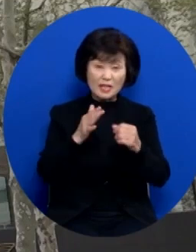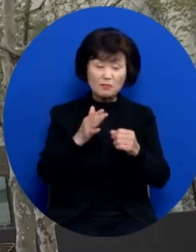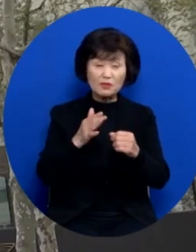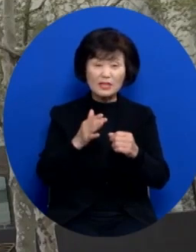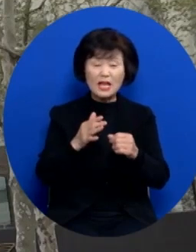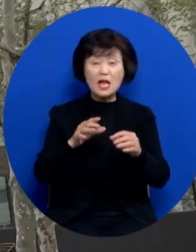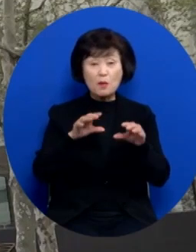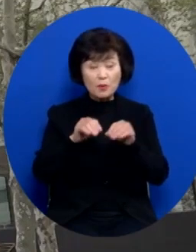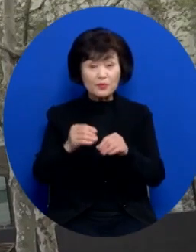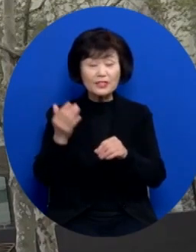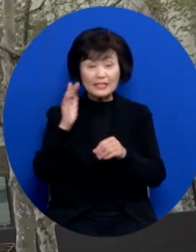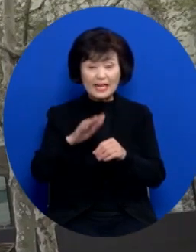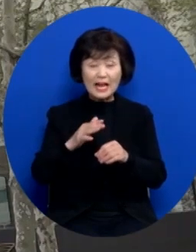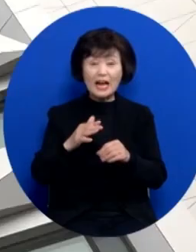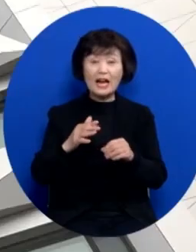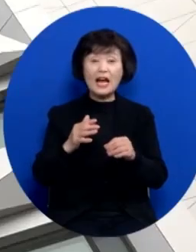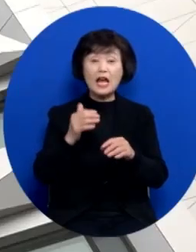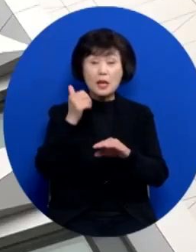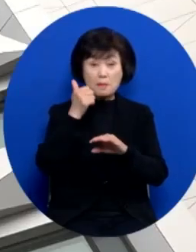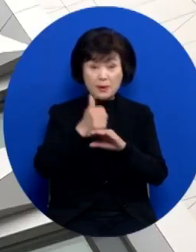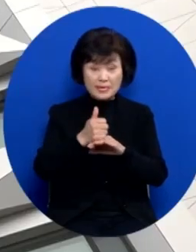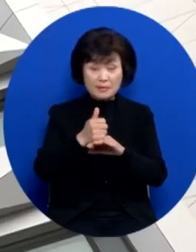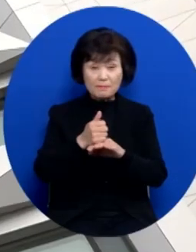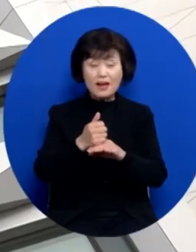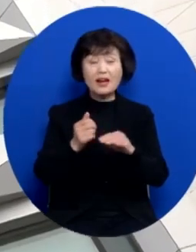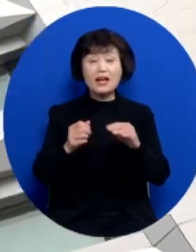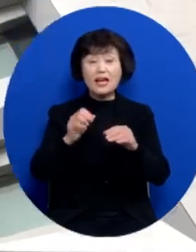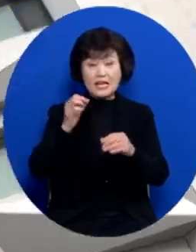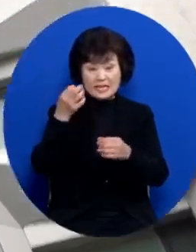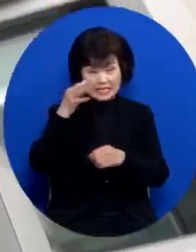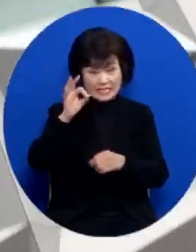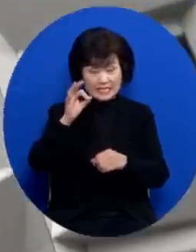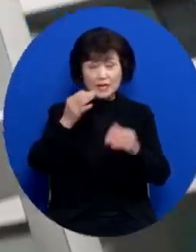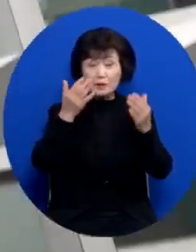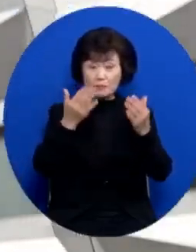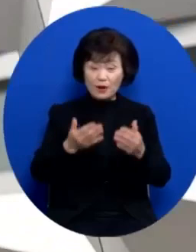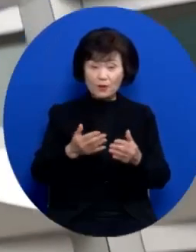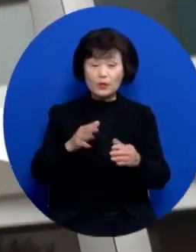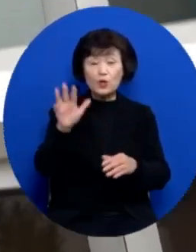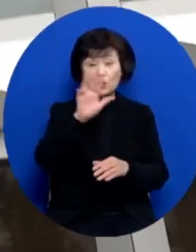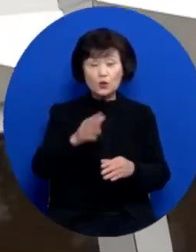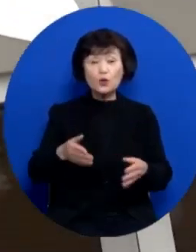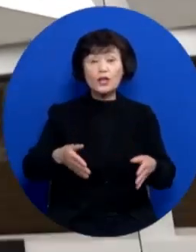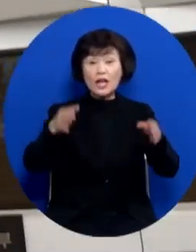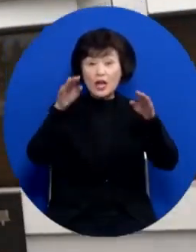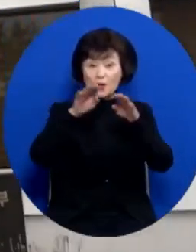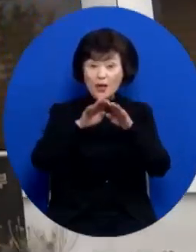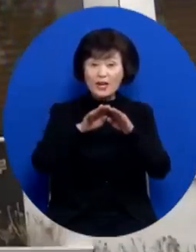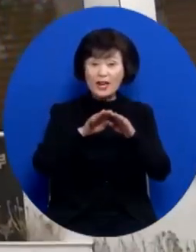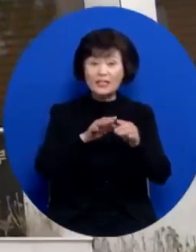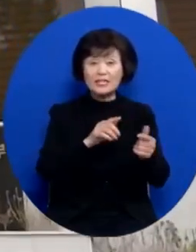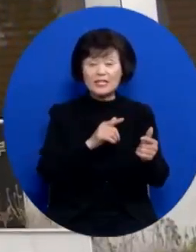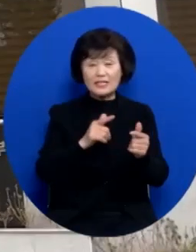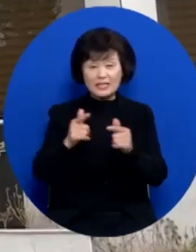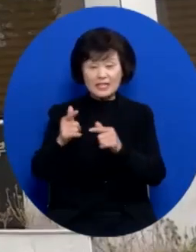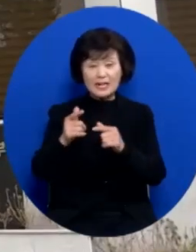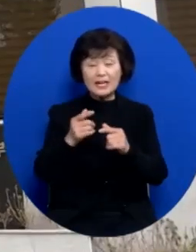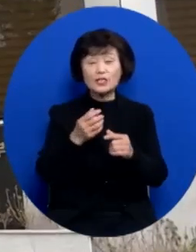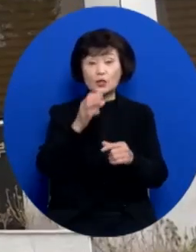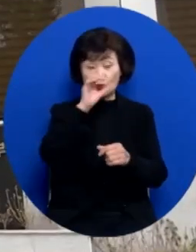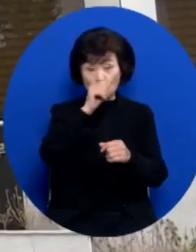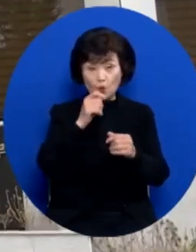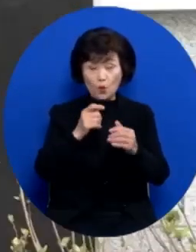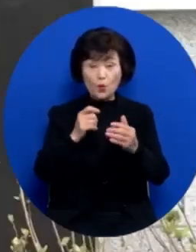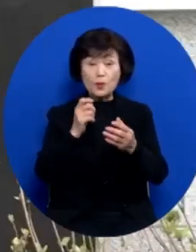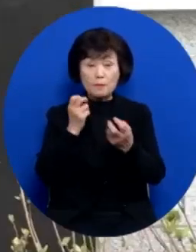3일에 강남구청의 최종 사용 승인을 받았습니다. 총회회관은 알루미늄 복합 판넬 건식 공법으로